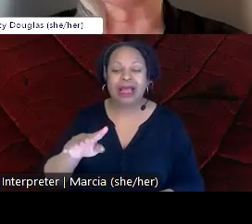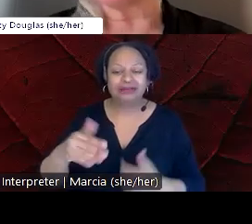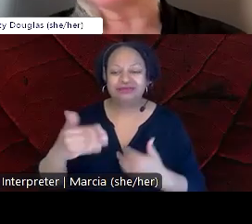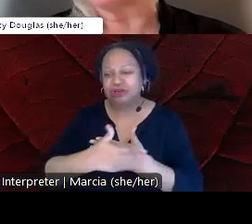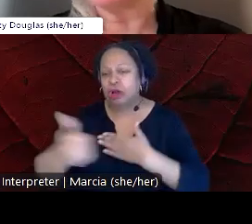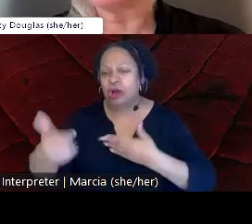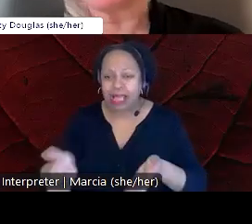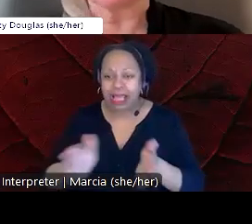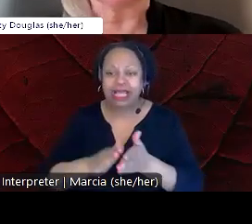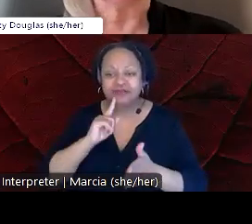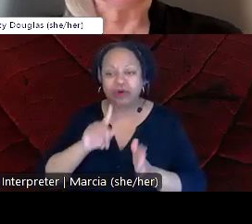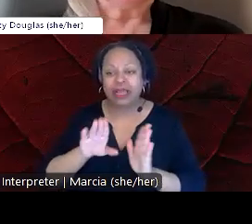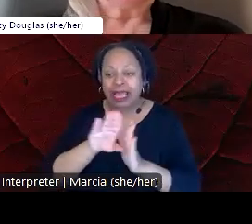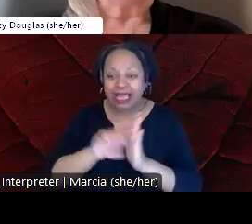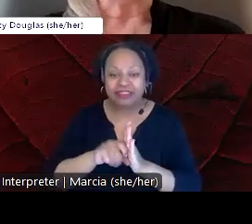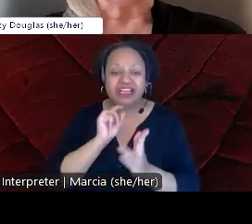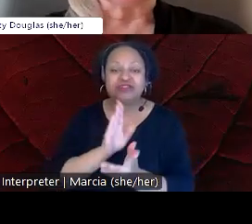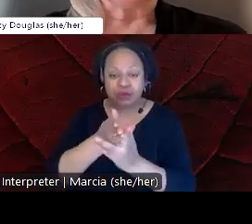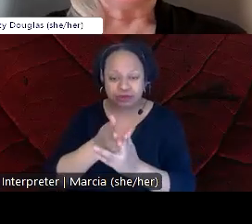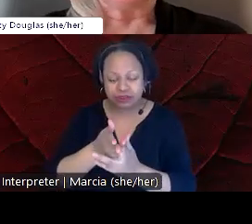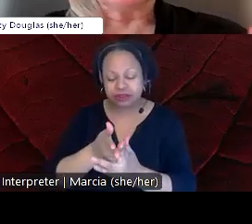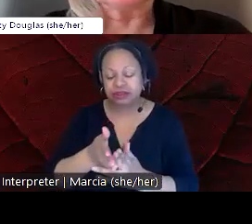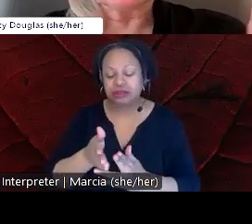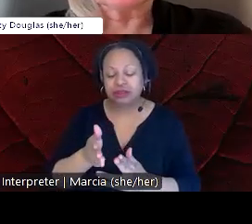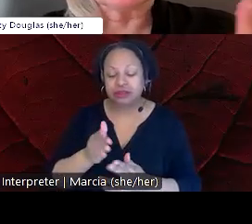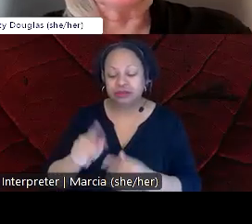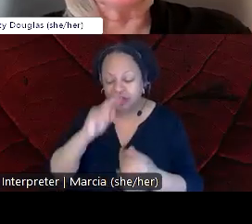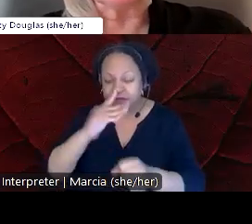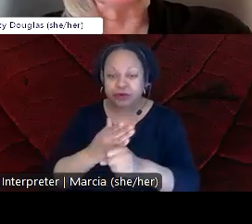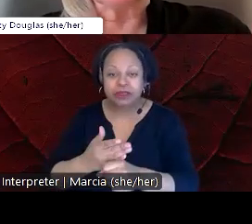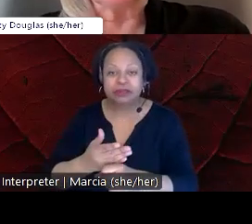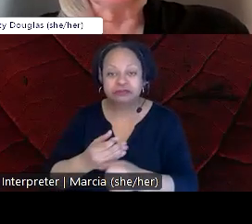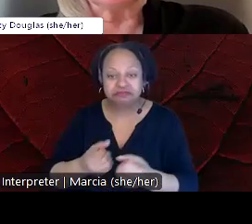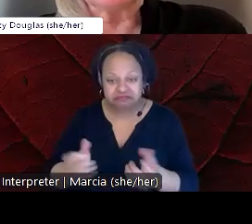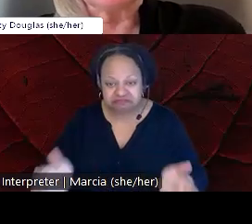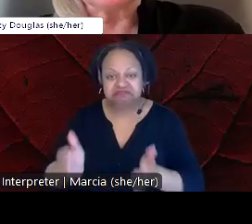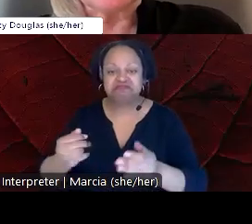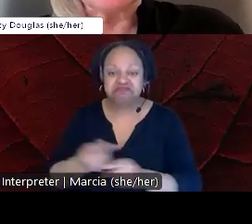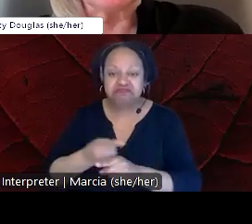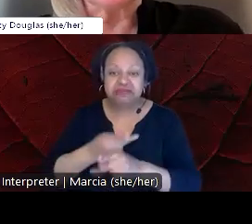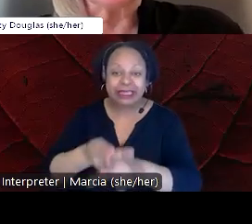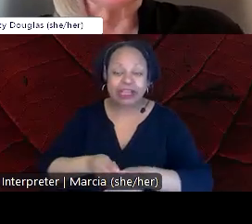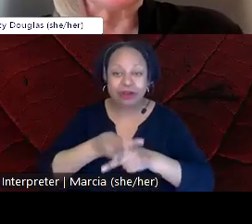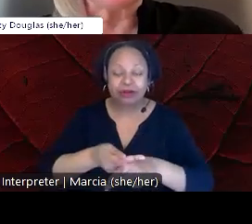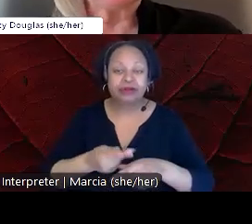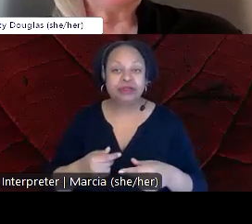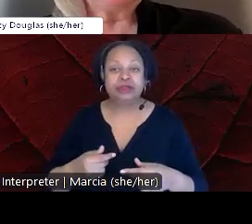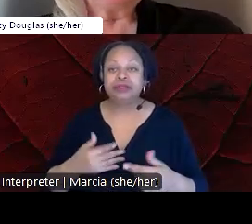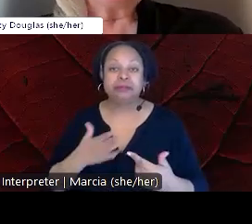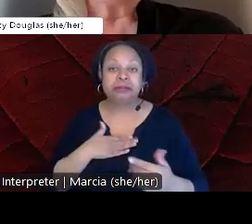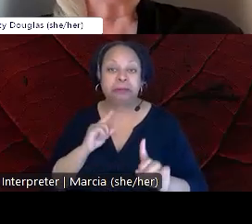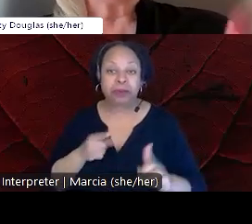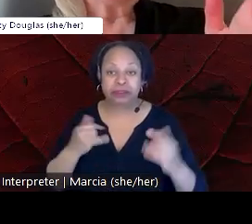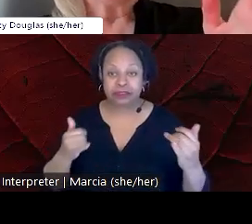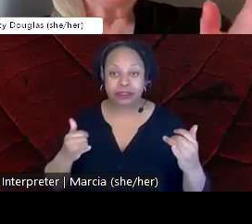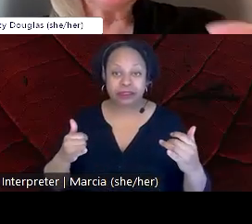que j'appelle vraiment une approche neuroaffirmative dans les soins. Et c'est un petit